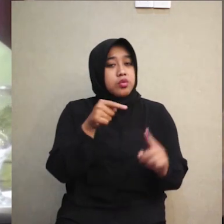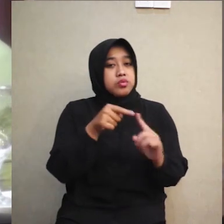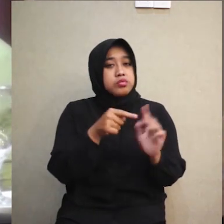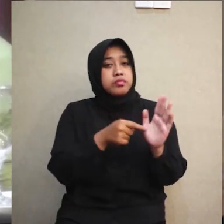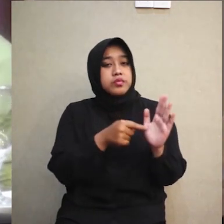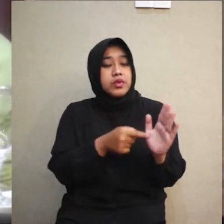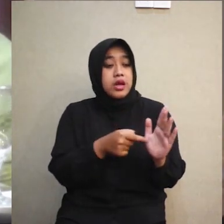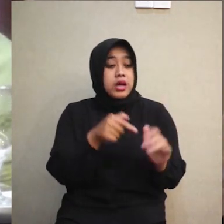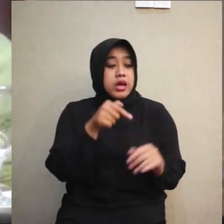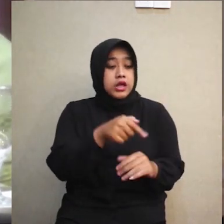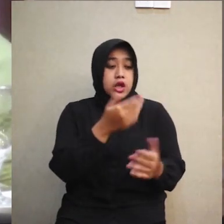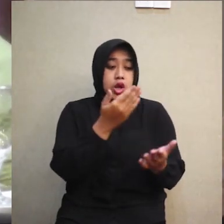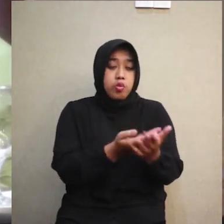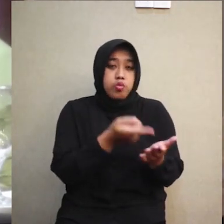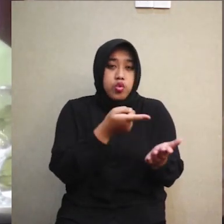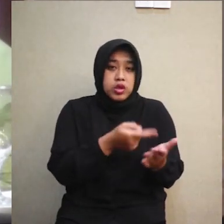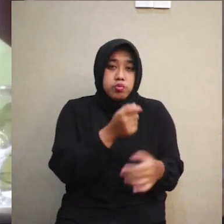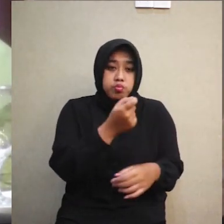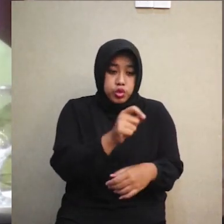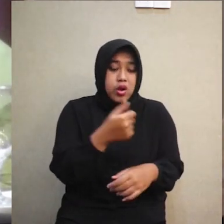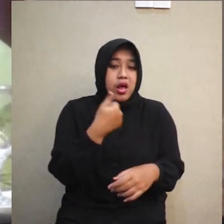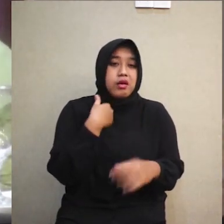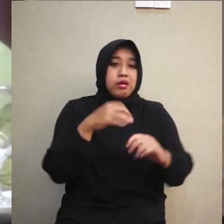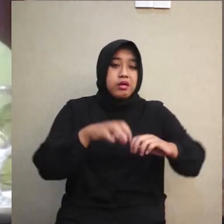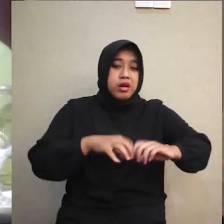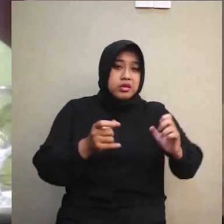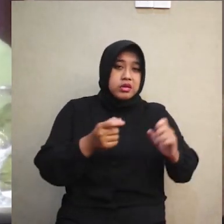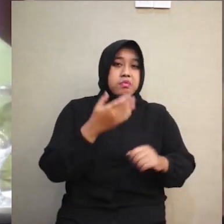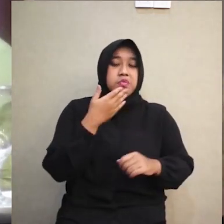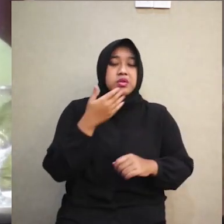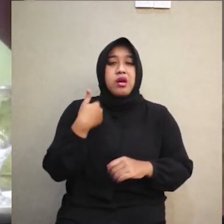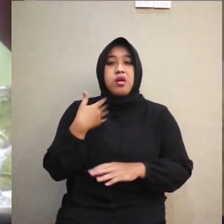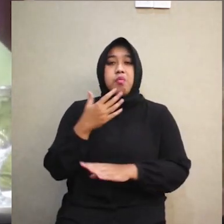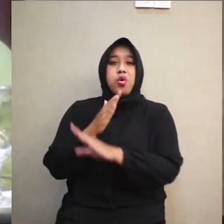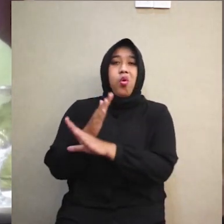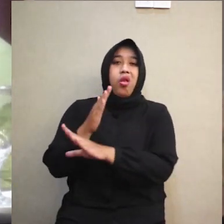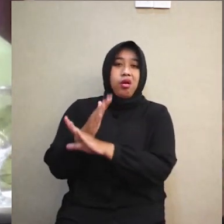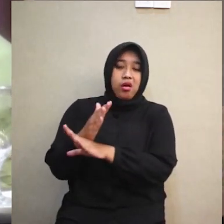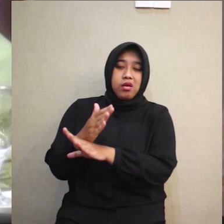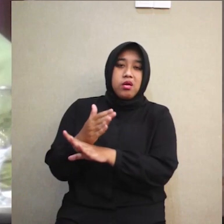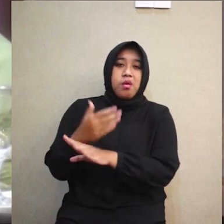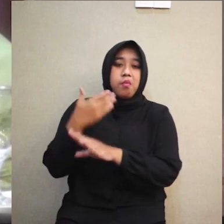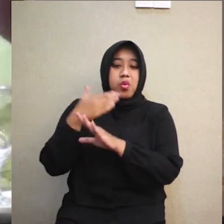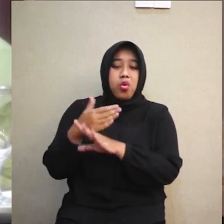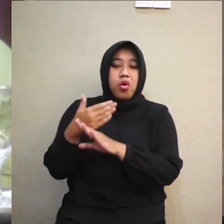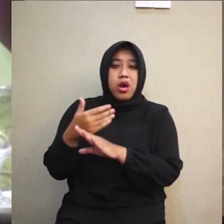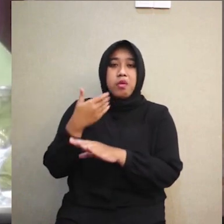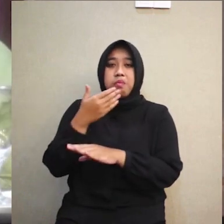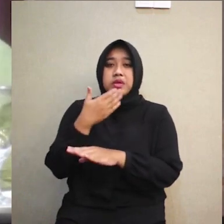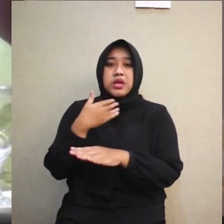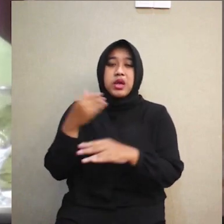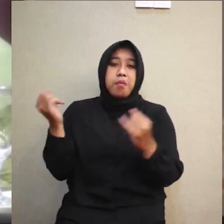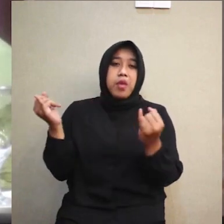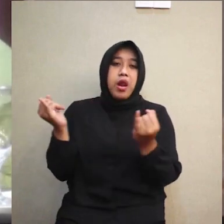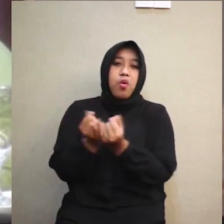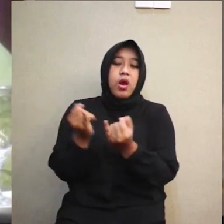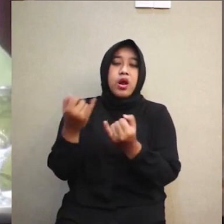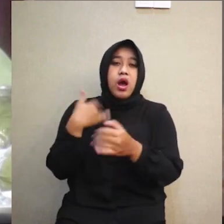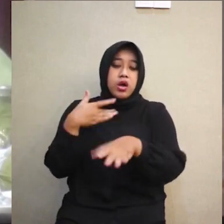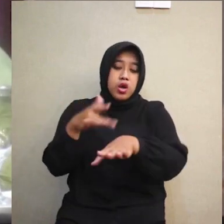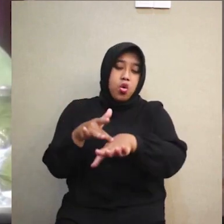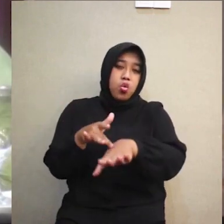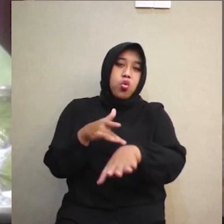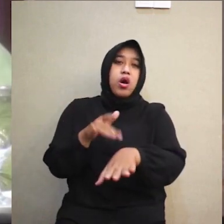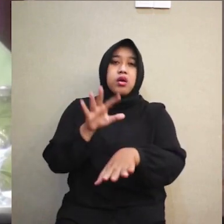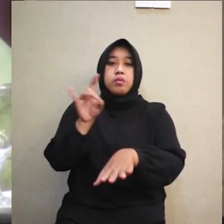bahwa ini benar terjadi kekerasan itu kan ada penolakan dan ditambahkan selalu ditunjukkan dengan perlawanan sehingga ada luka dan